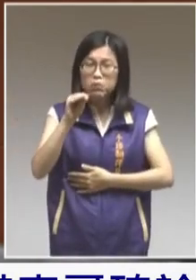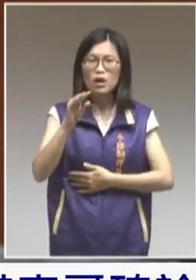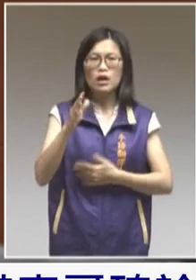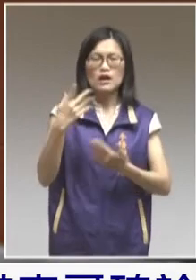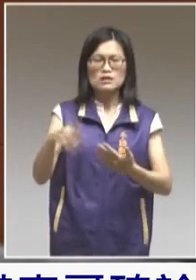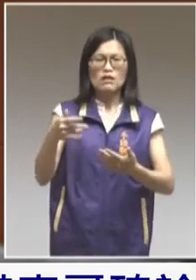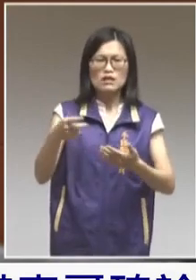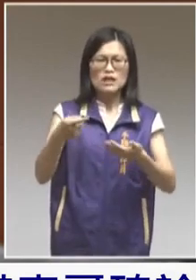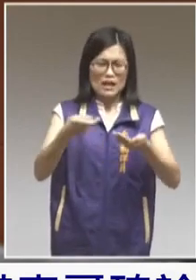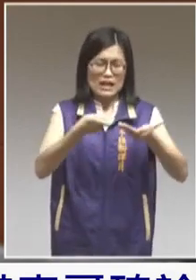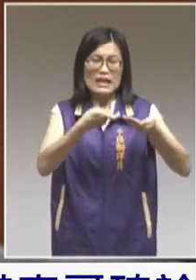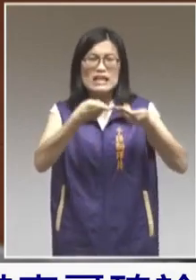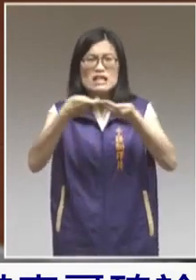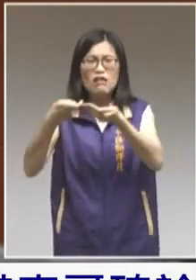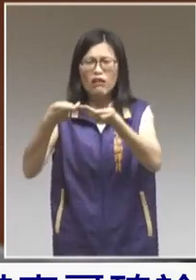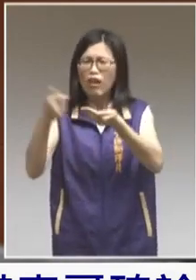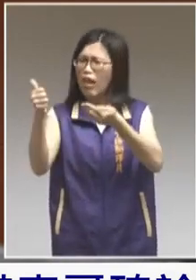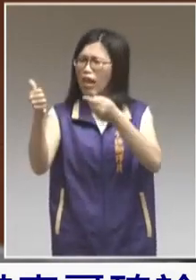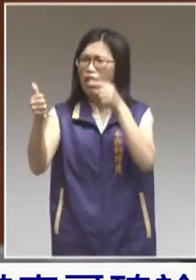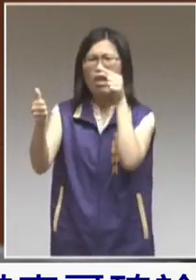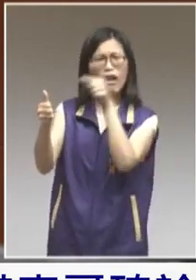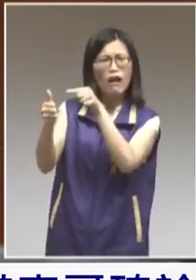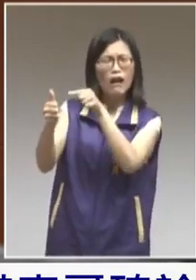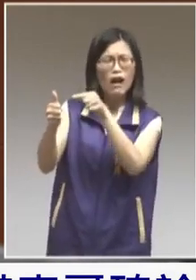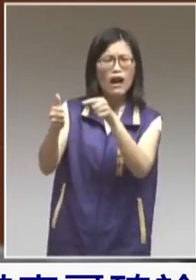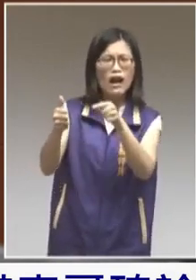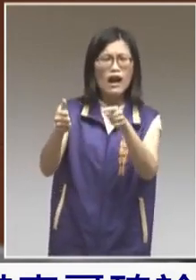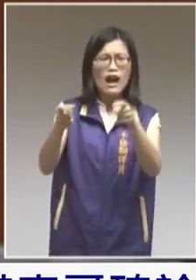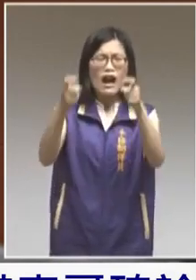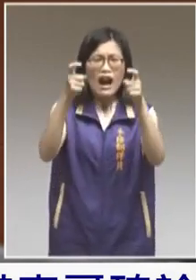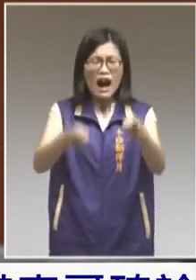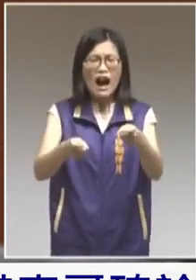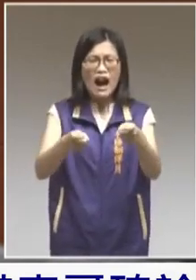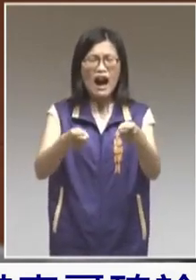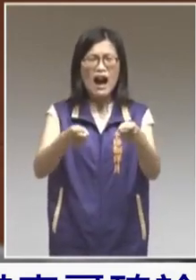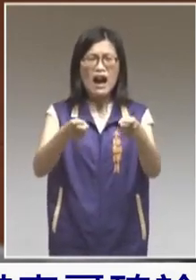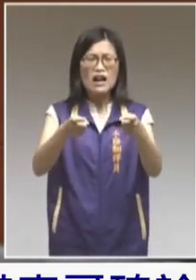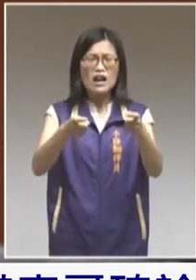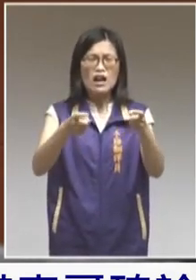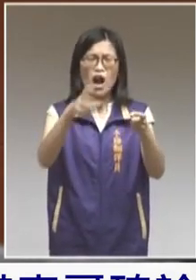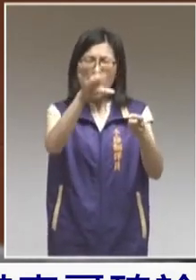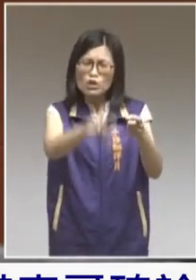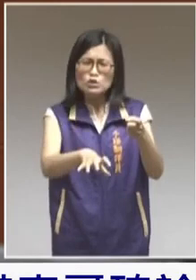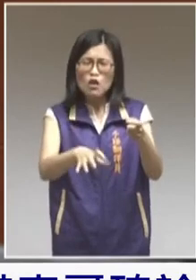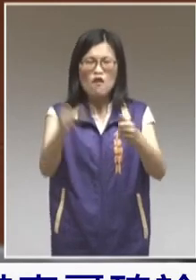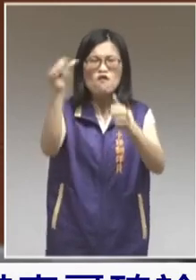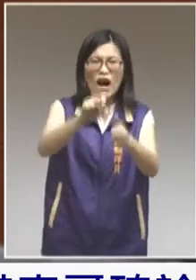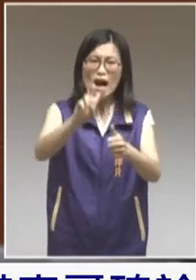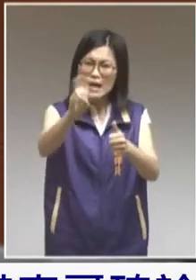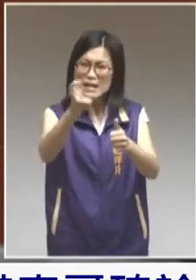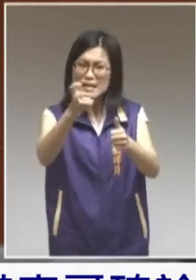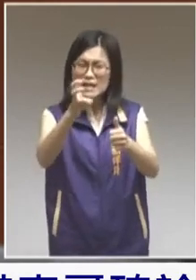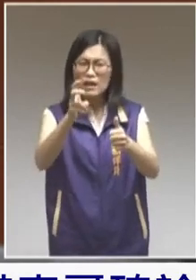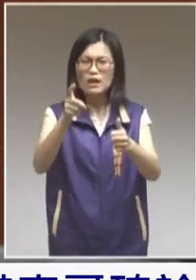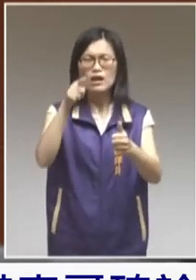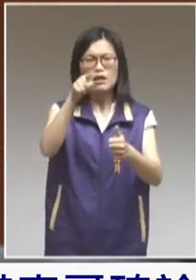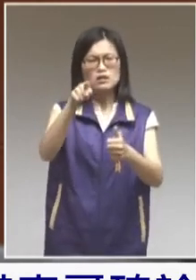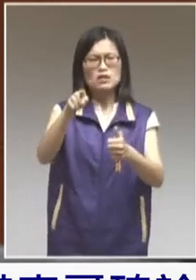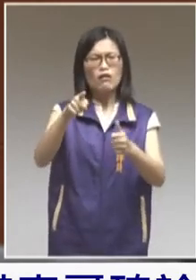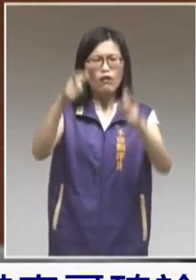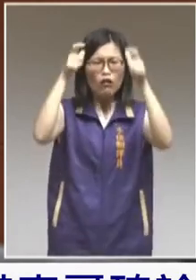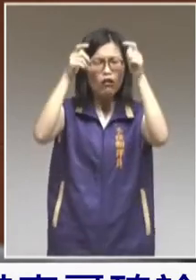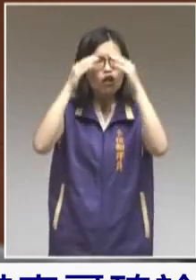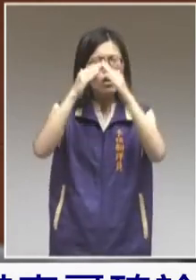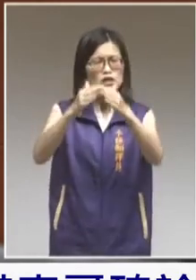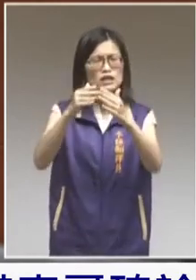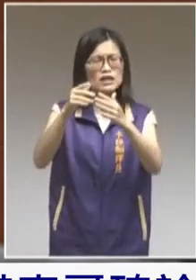是饮水人的部分，因为那个航港局那边会裁罚20万，那高雄市的医传染病防